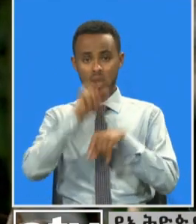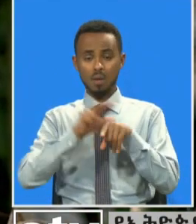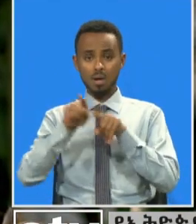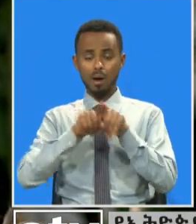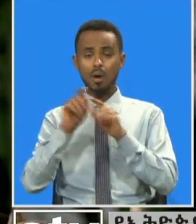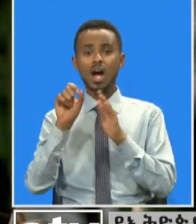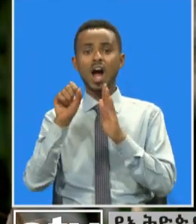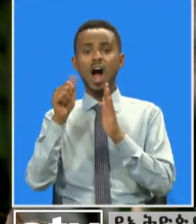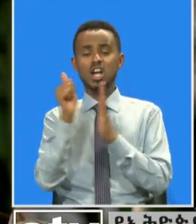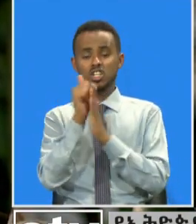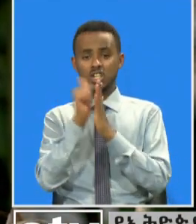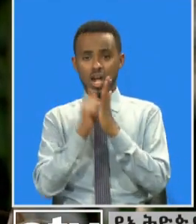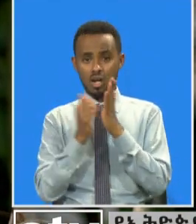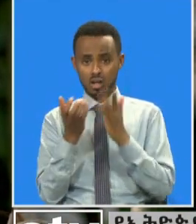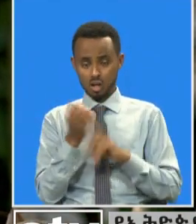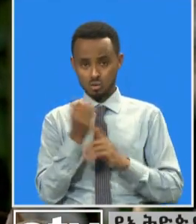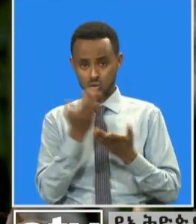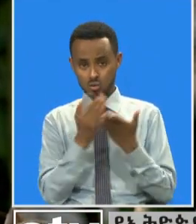መግባቢያ አጀንዳ የያዙት ጉዳይ ነው፣